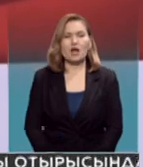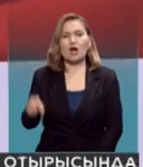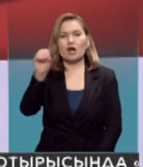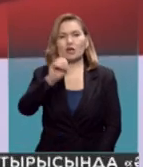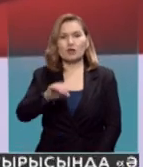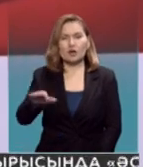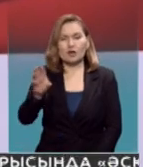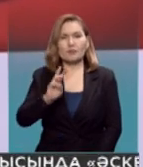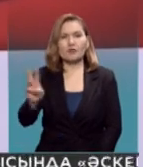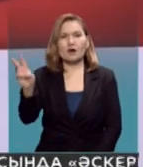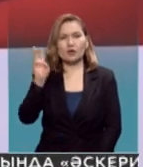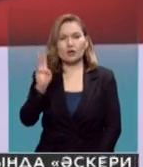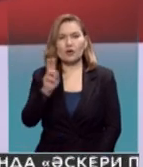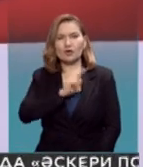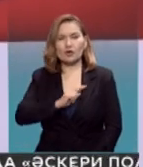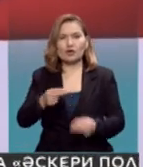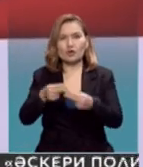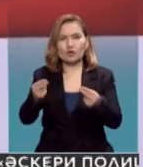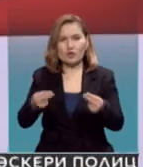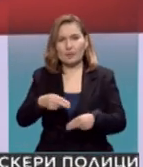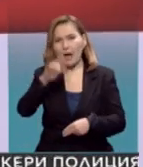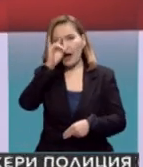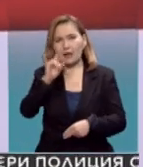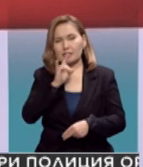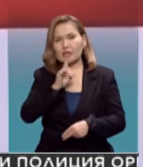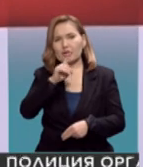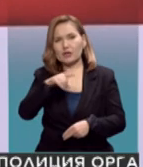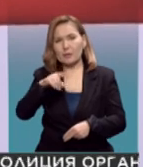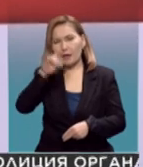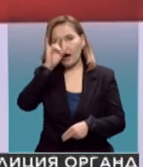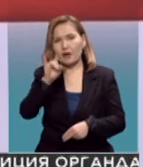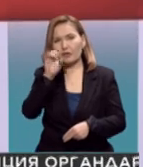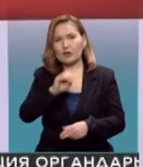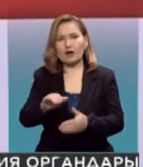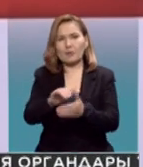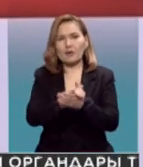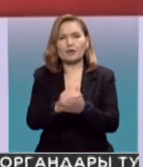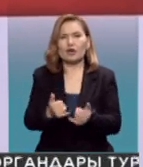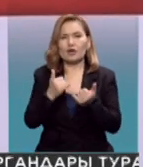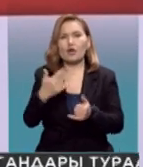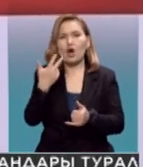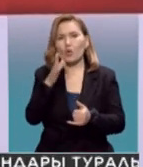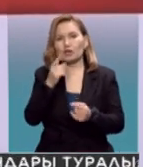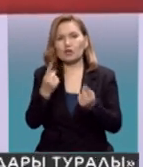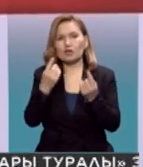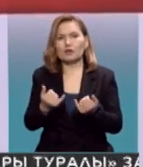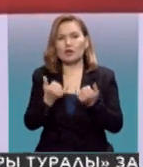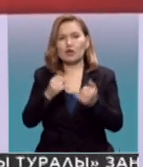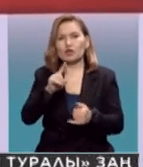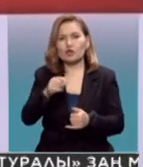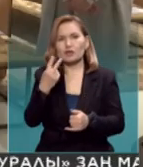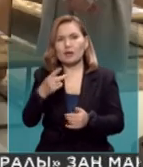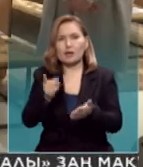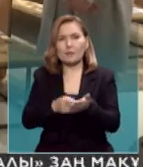Европалық дипломатик World журналы тұтас бір номерін Қазақстан мен Европалық одақ қатынасының 30 жылдығына арнады. 102 беттен